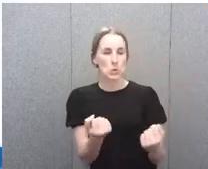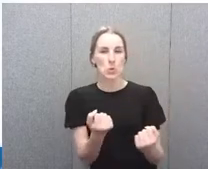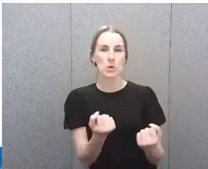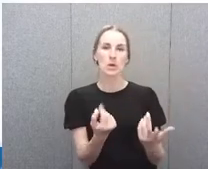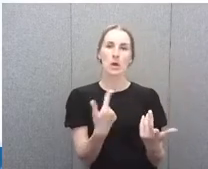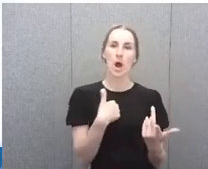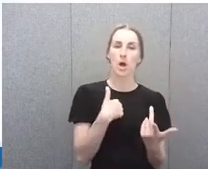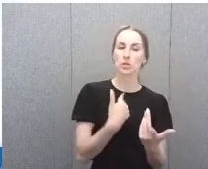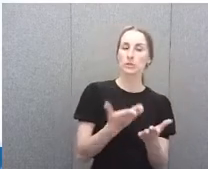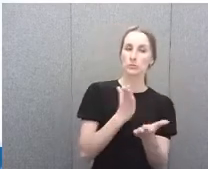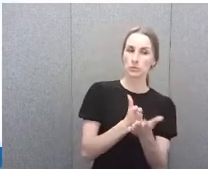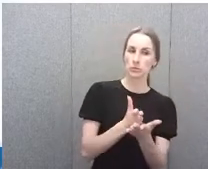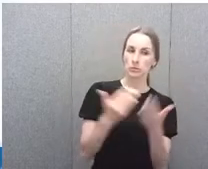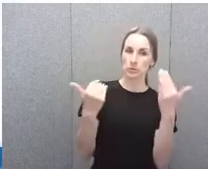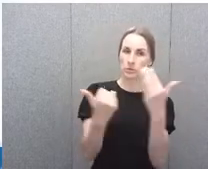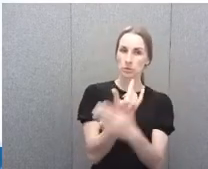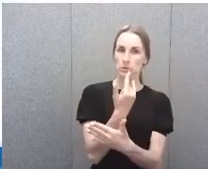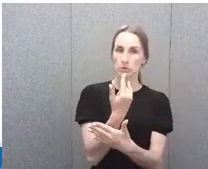Да, мы заплатили огромную цену